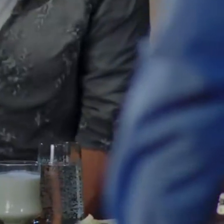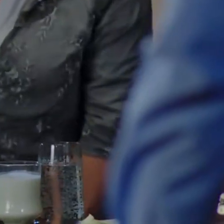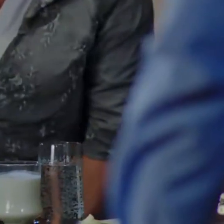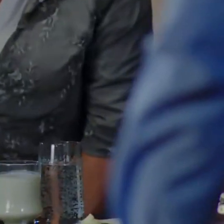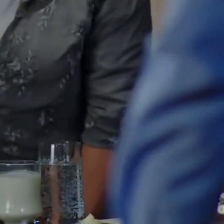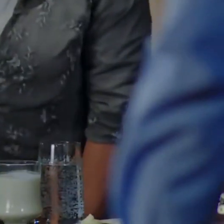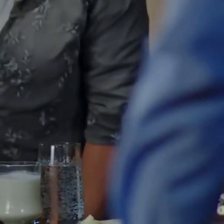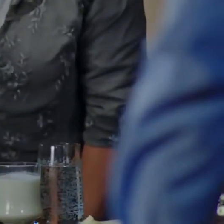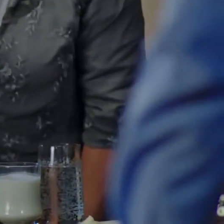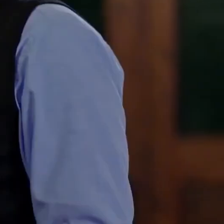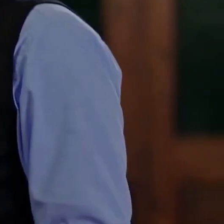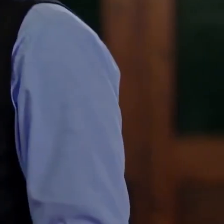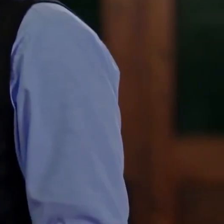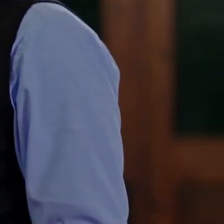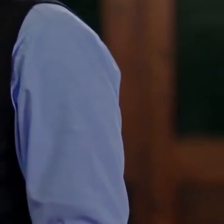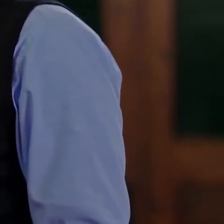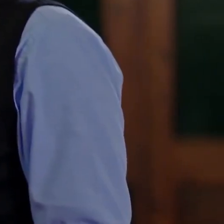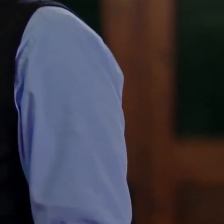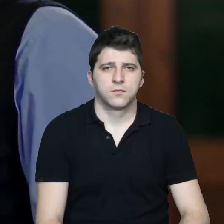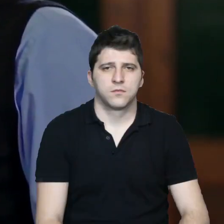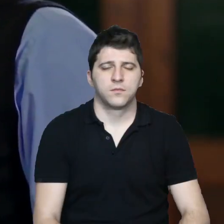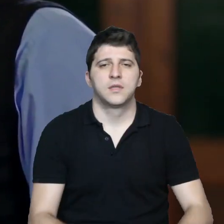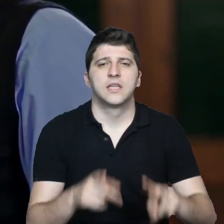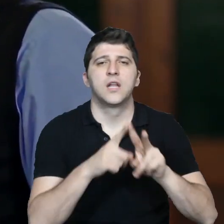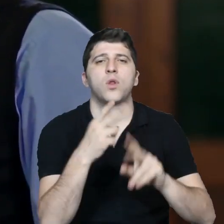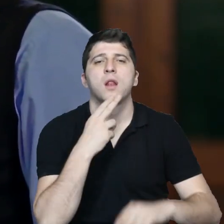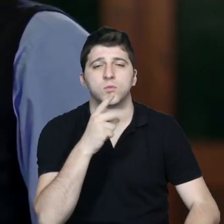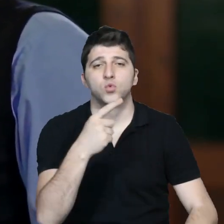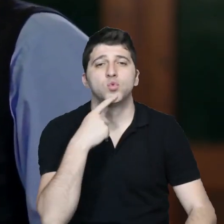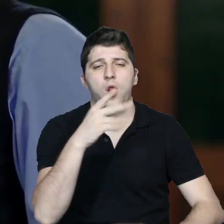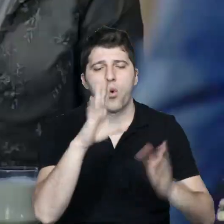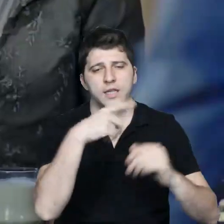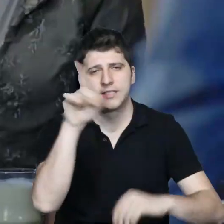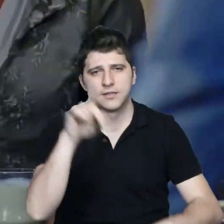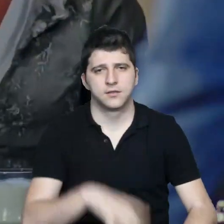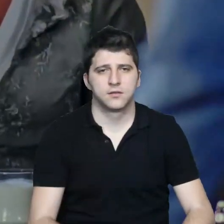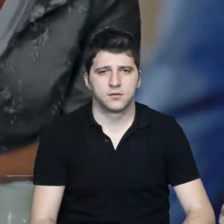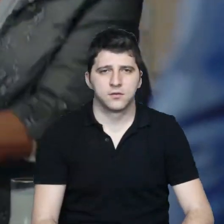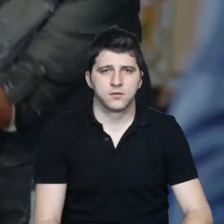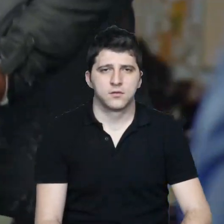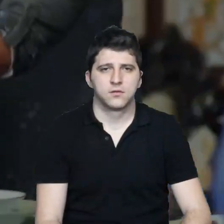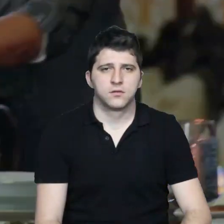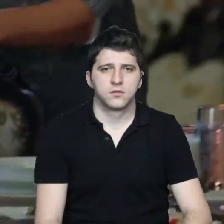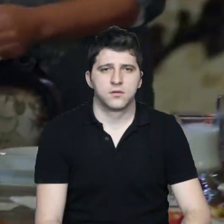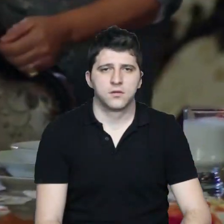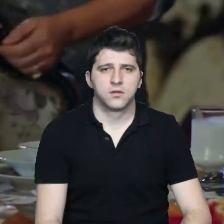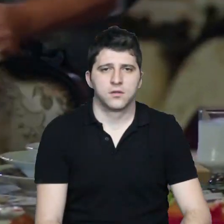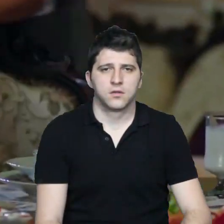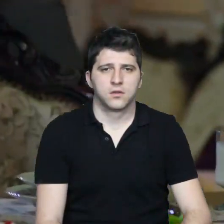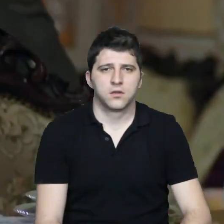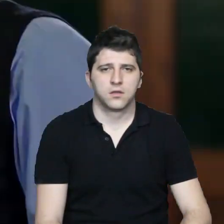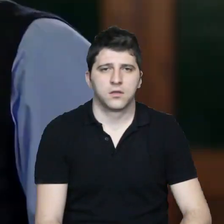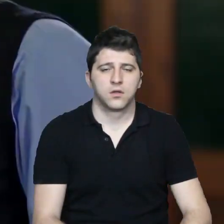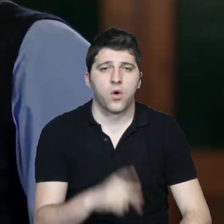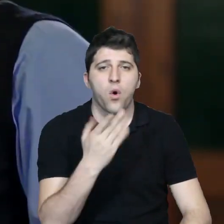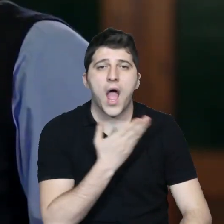Kitabını sertçe koyunca Arda sıçradı. Nilgün Hanım, söyle odasına git. Arda giderken ekmek alacak oldu.